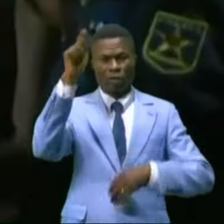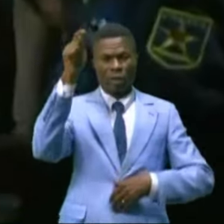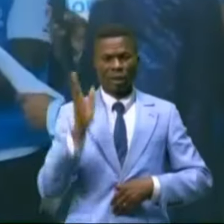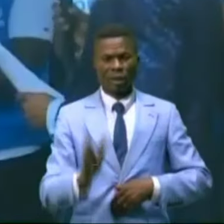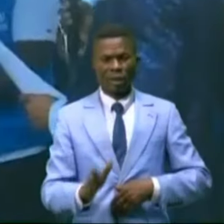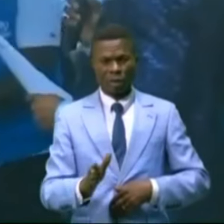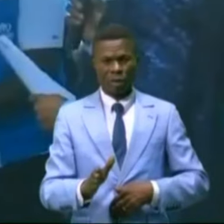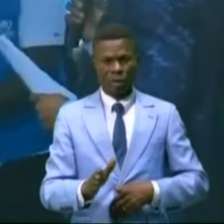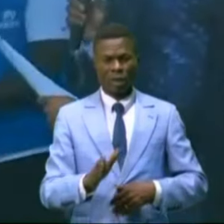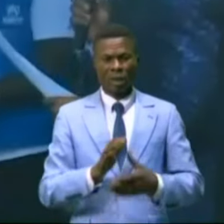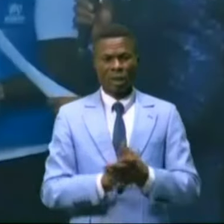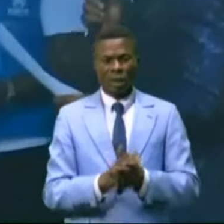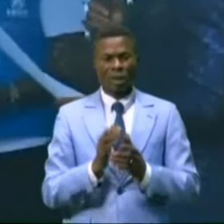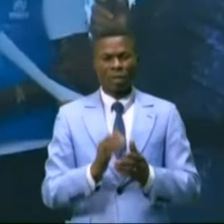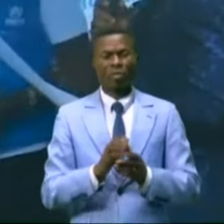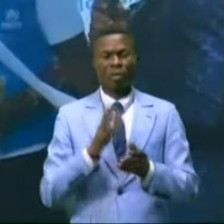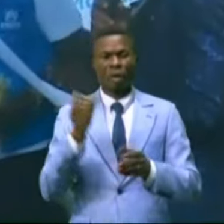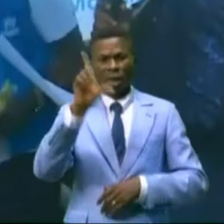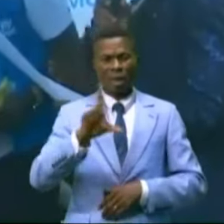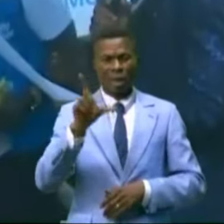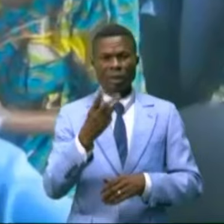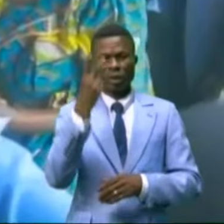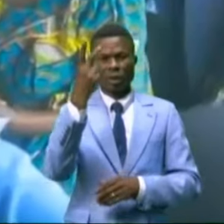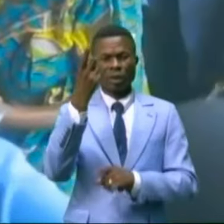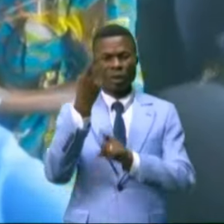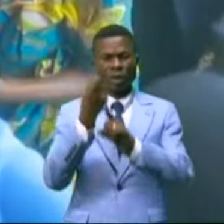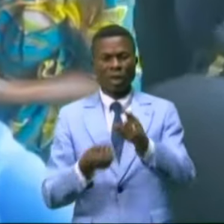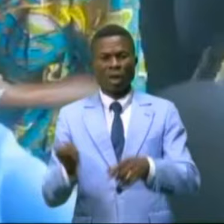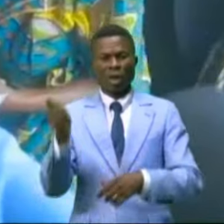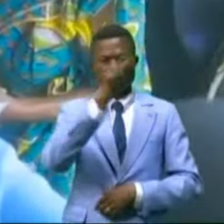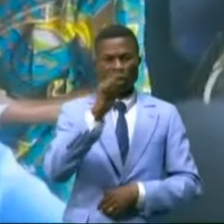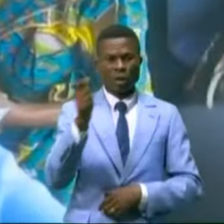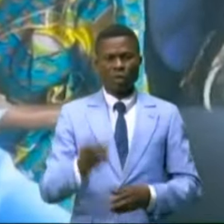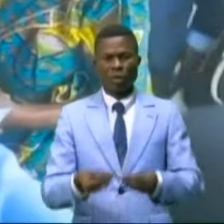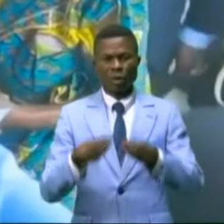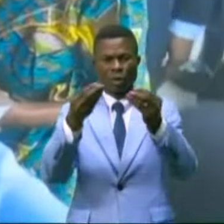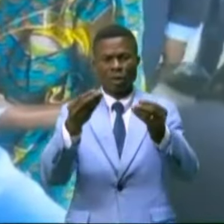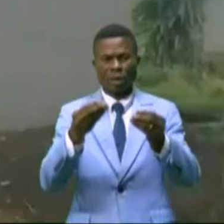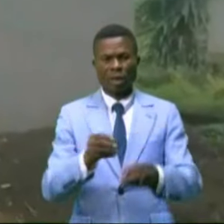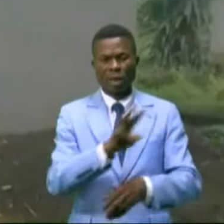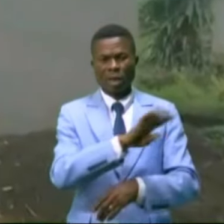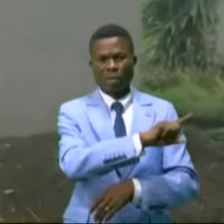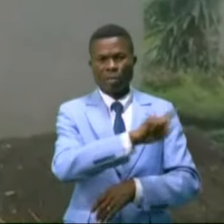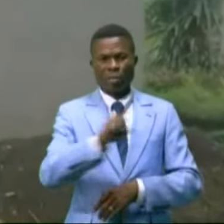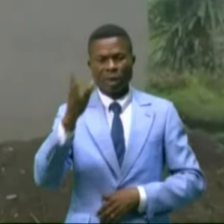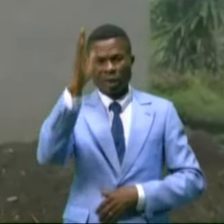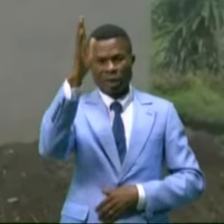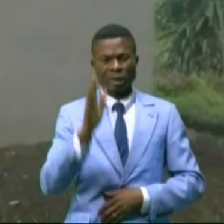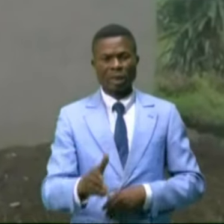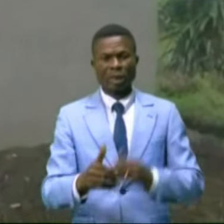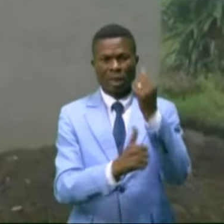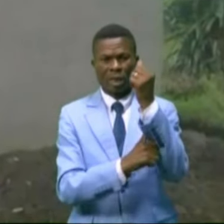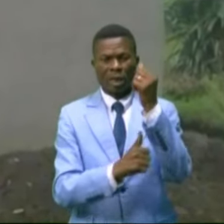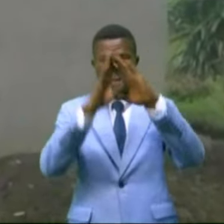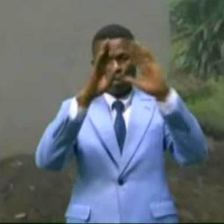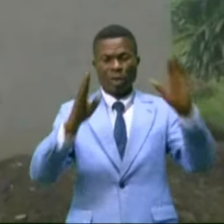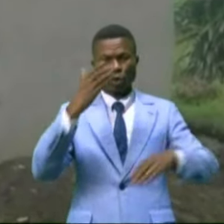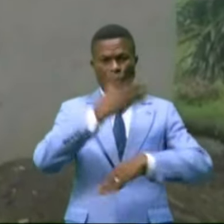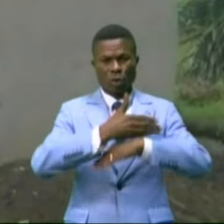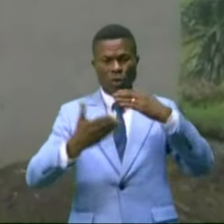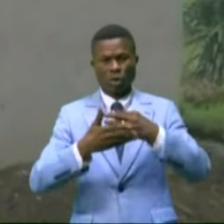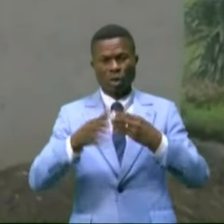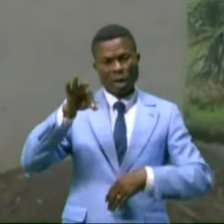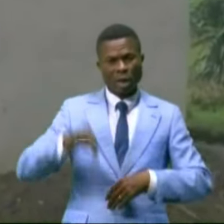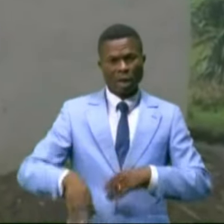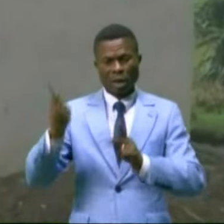réservé de procéder ce mardi 2 avril à la remise officielle de plus de 1500 logements construits en faveur de la population